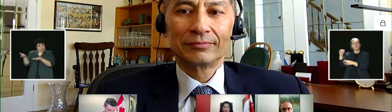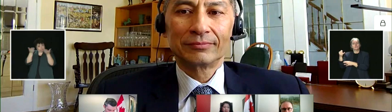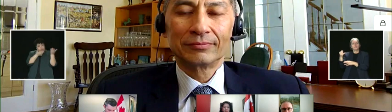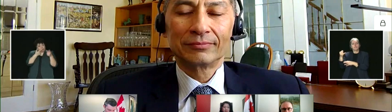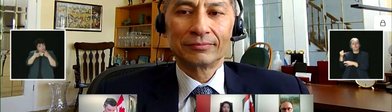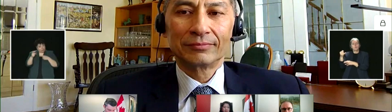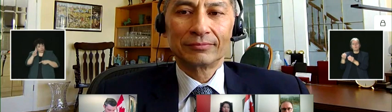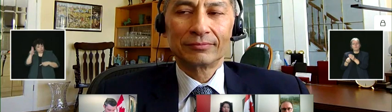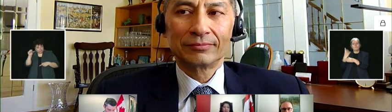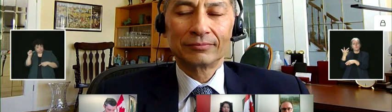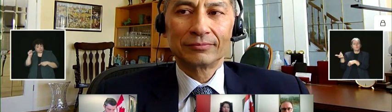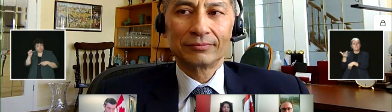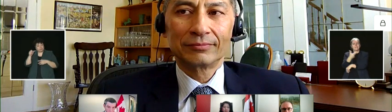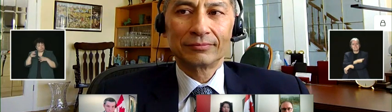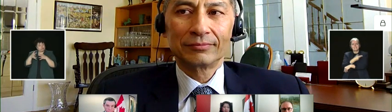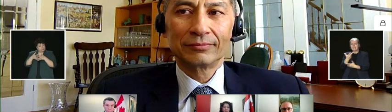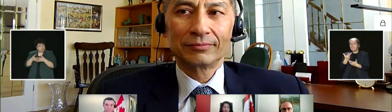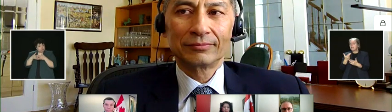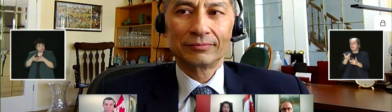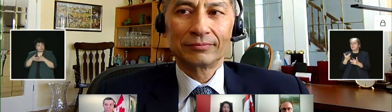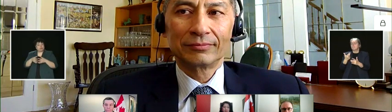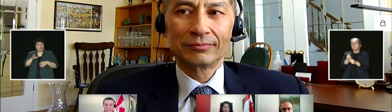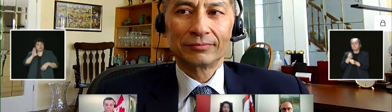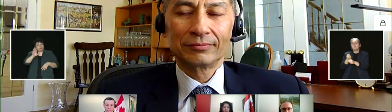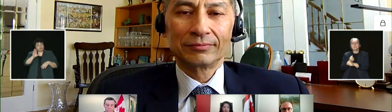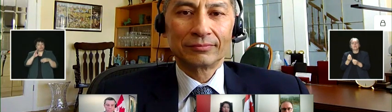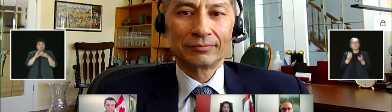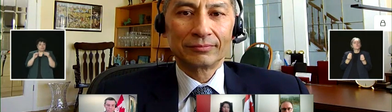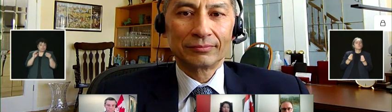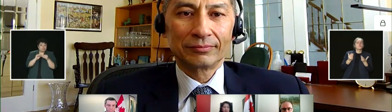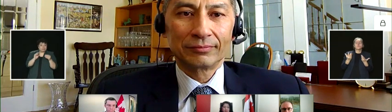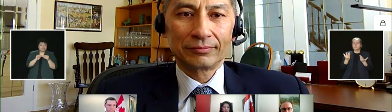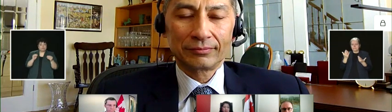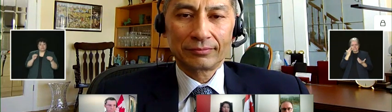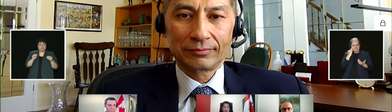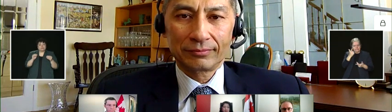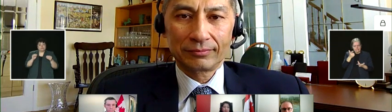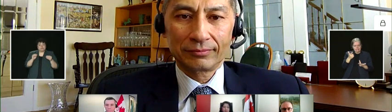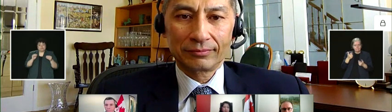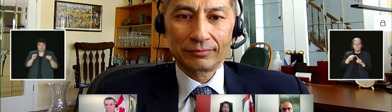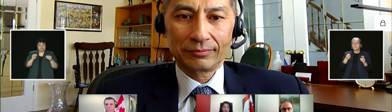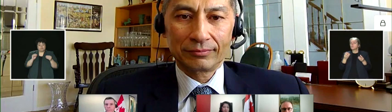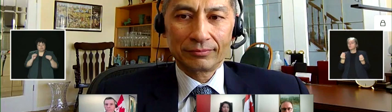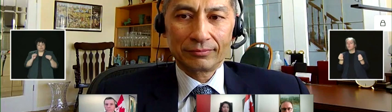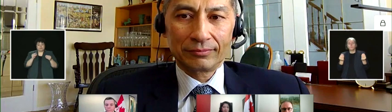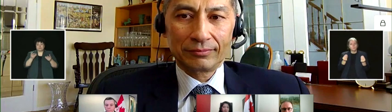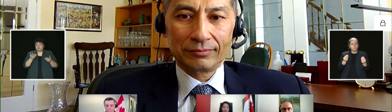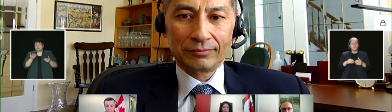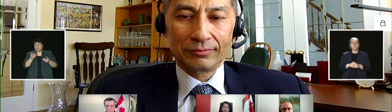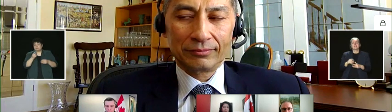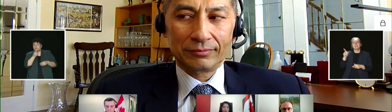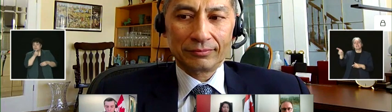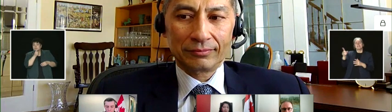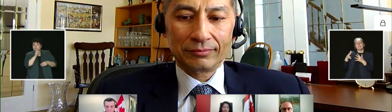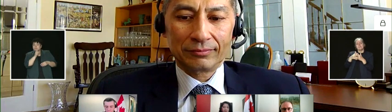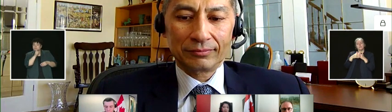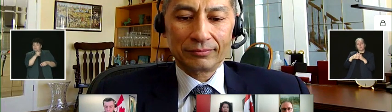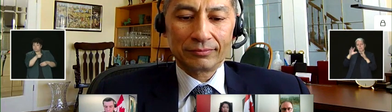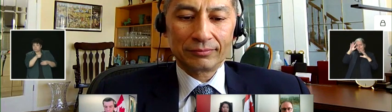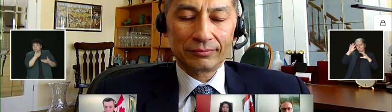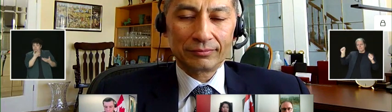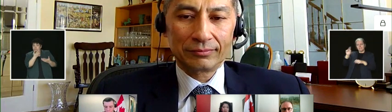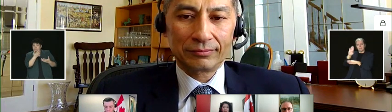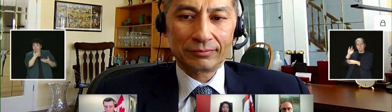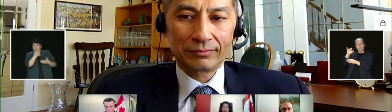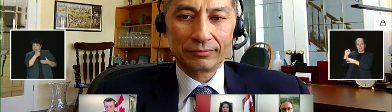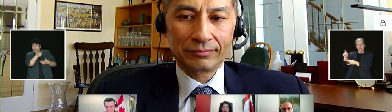début de conférence, est-ce que on sait maintenant d'où est-ce qu'elles vont provenir? Et est-ce qu'on a reçu de la part de l'administration Biden